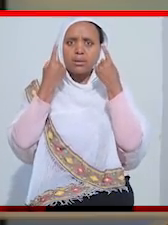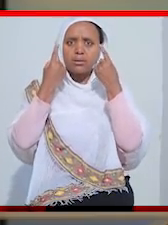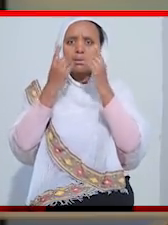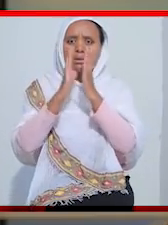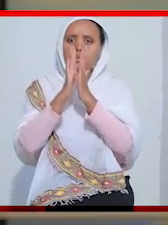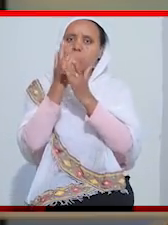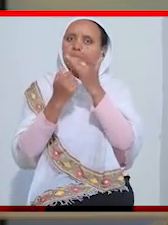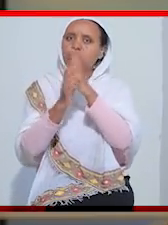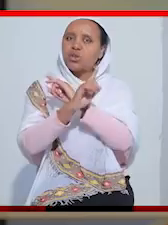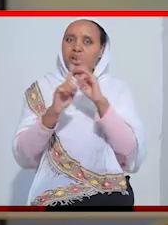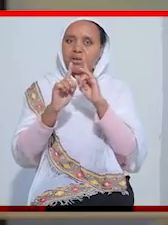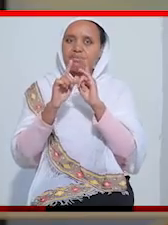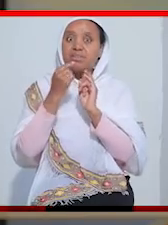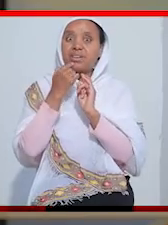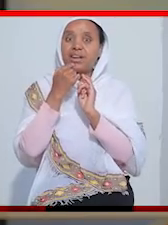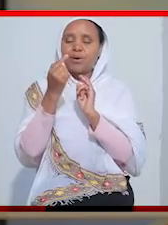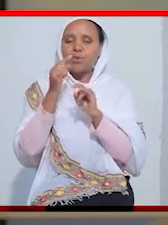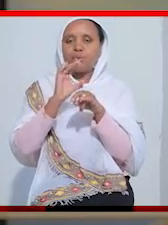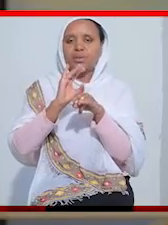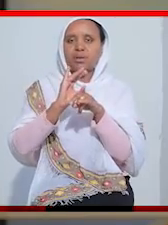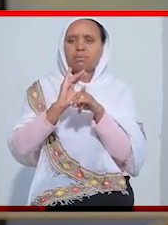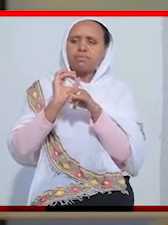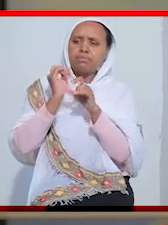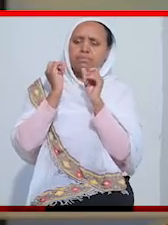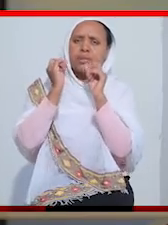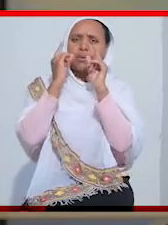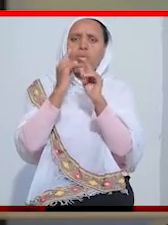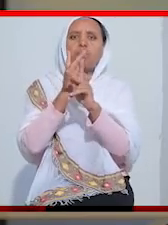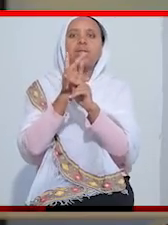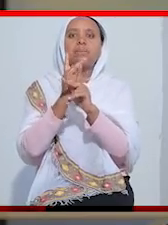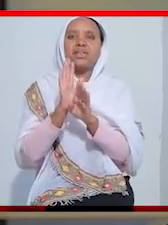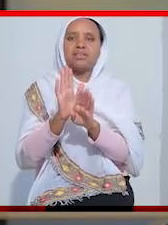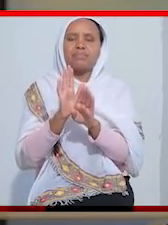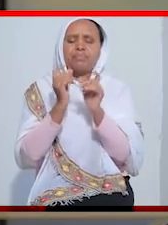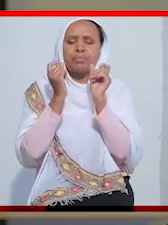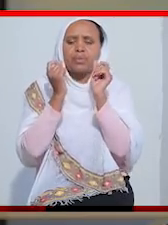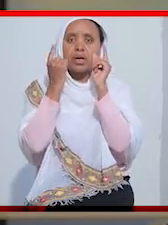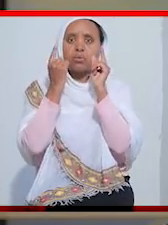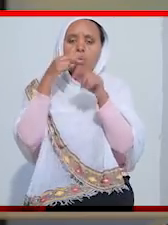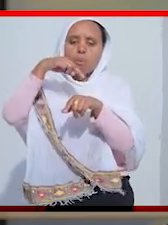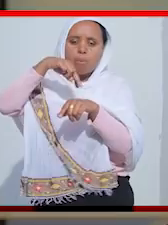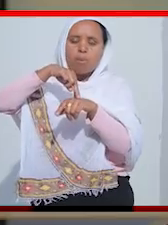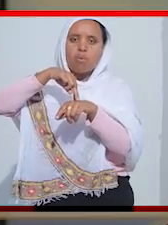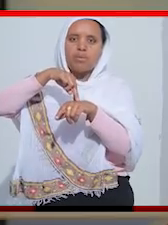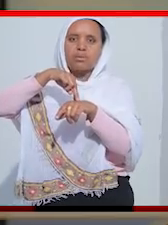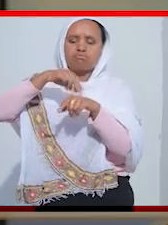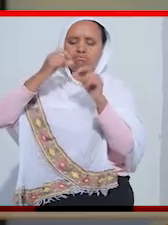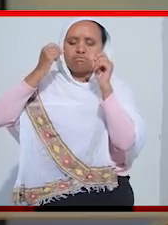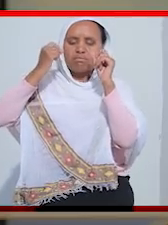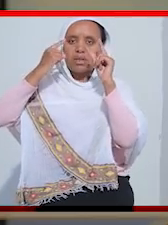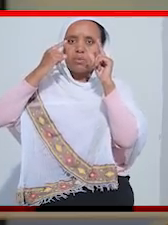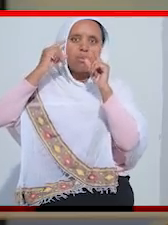ትጋትን ለጸሎት ብቻ አይደለም የምትናገረው ቤተ ክርስቲያን፣ ተግቶ መጠበቅን፣ ተግቶ